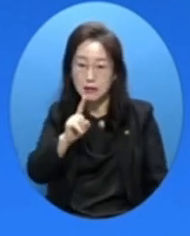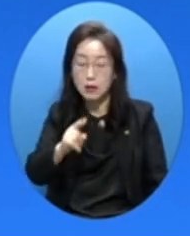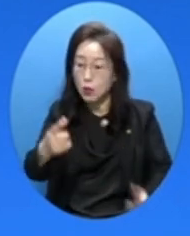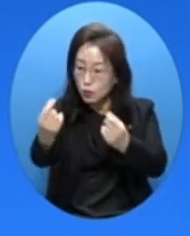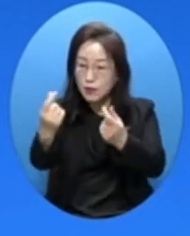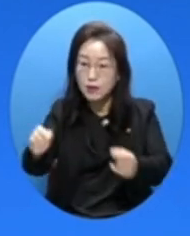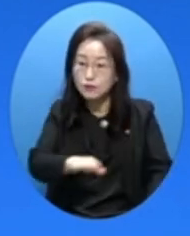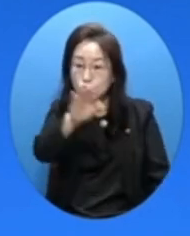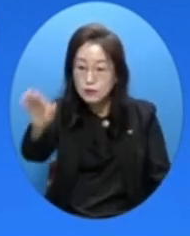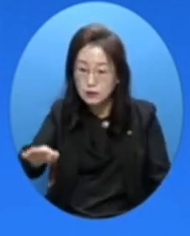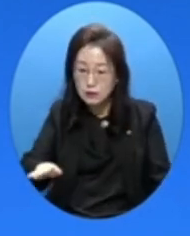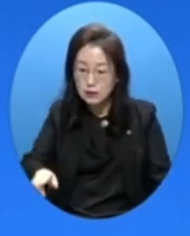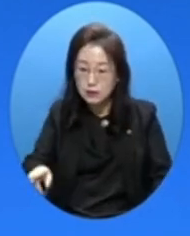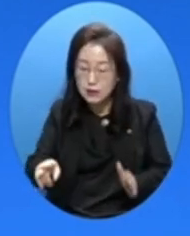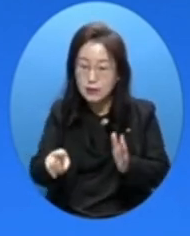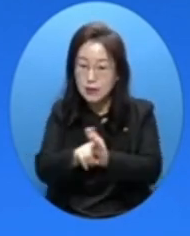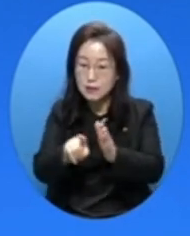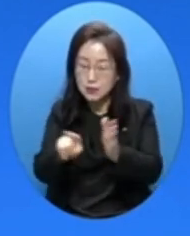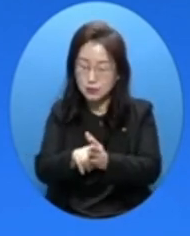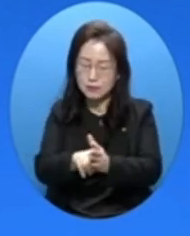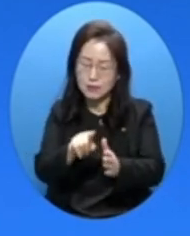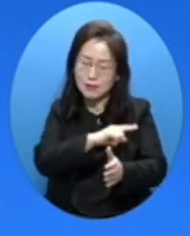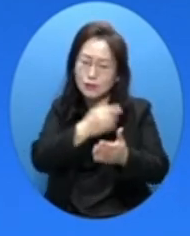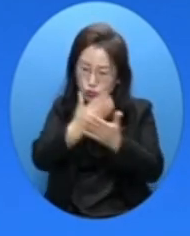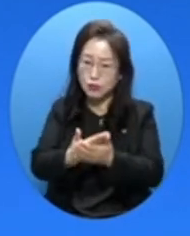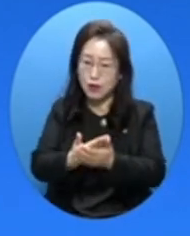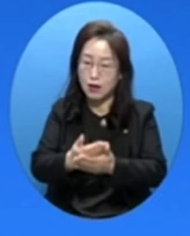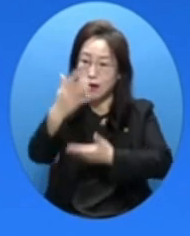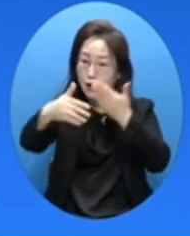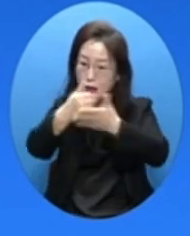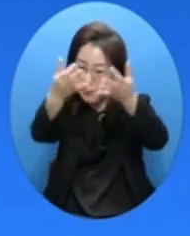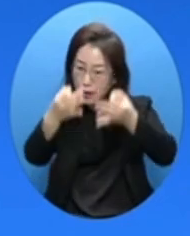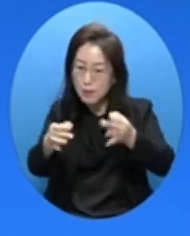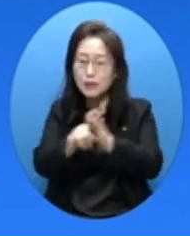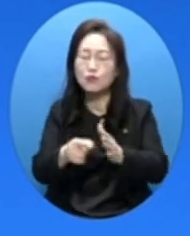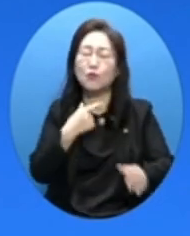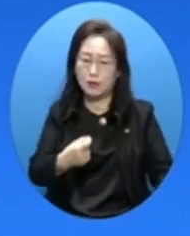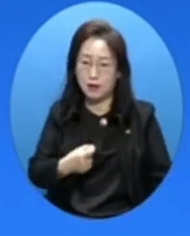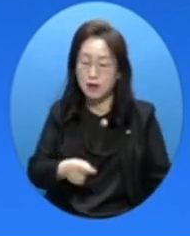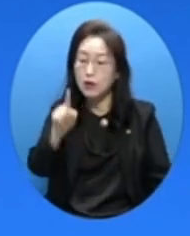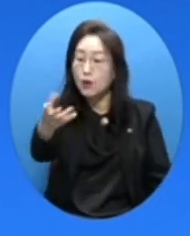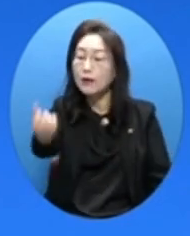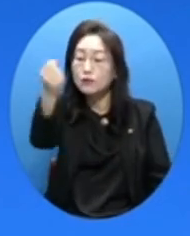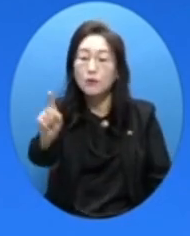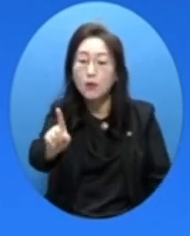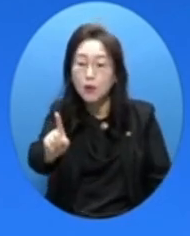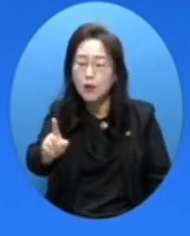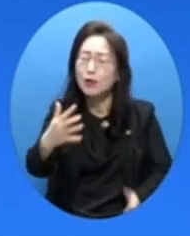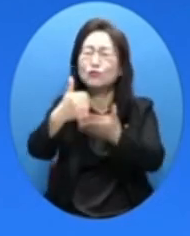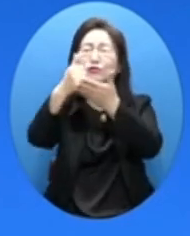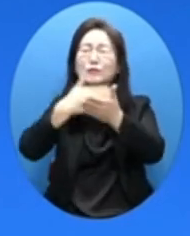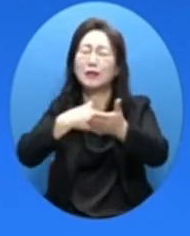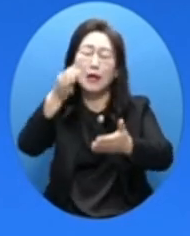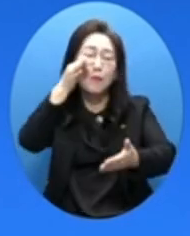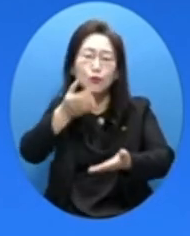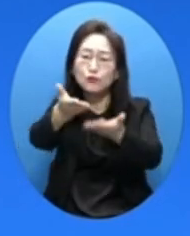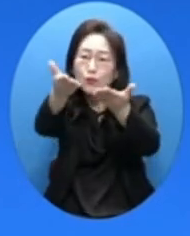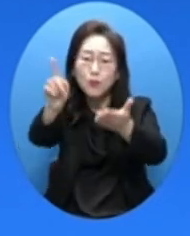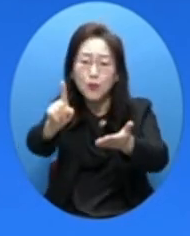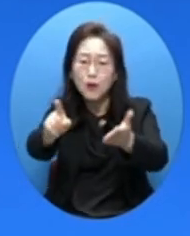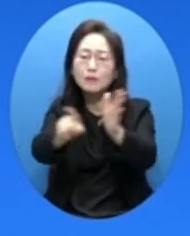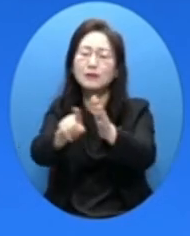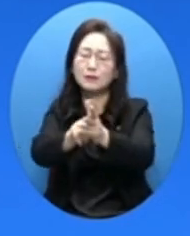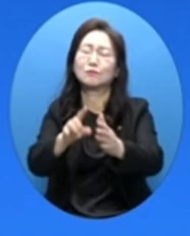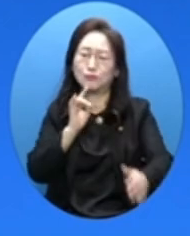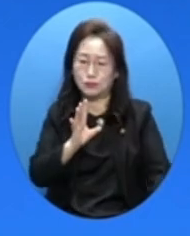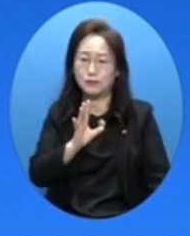우리의 믿음입니다. 하나님은 지금 우리의 믿음을 보기를 원하시는 것입니다. 내가 갖고 있는 것이 무엇이냐? 주님, 내가 주님을 보여드릴 것은 나의 믿음밖에